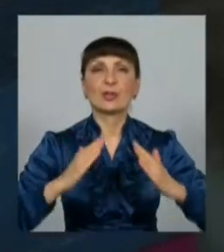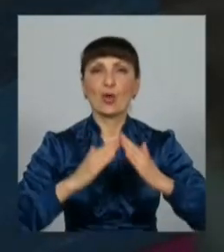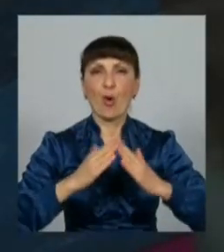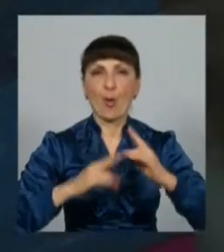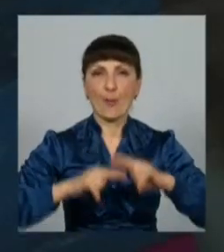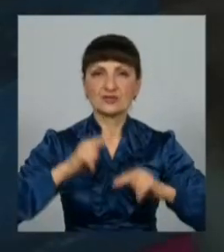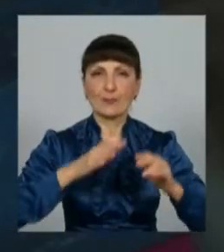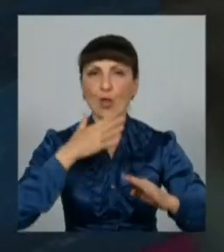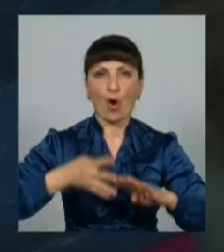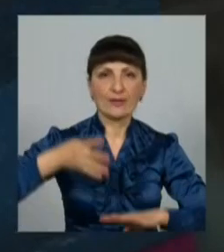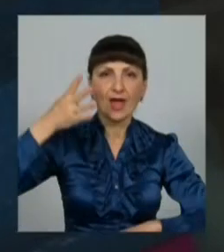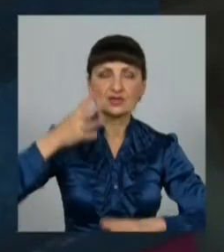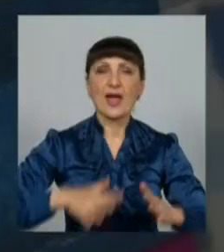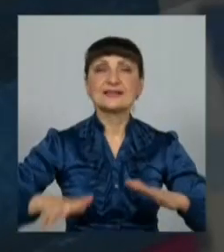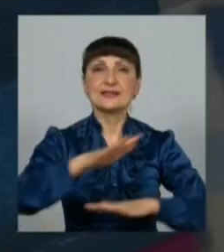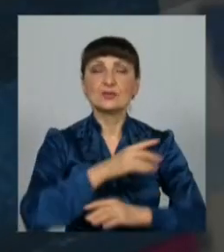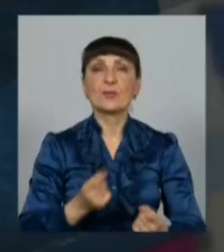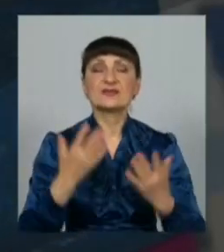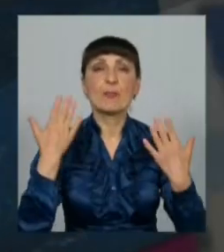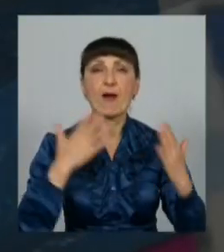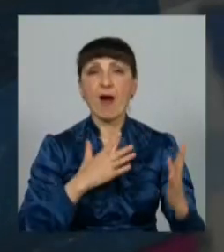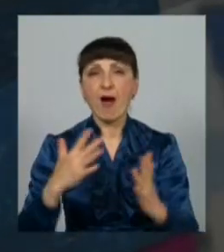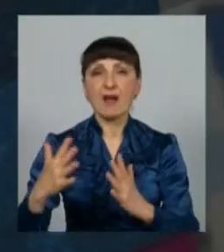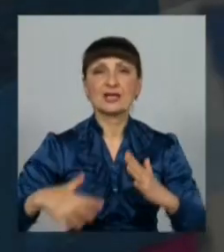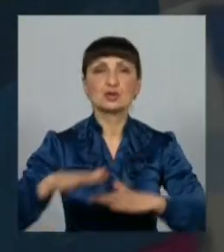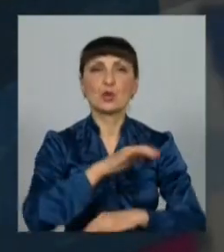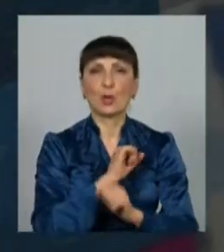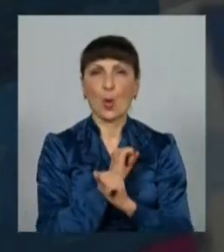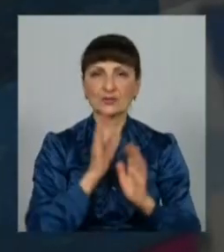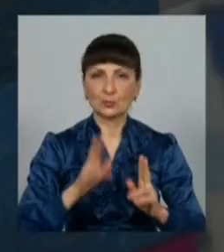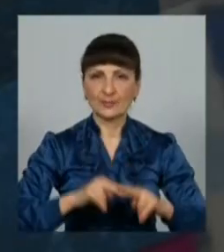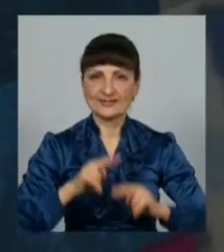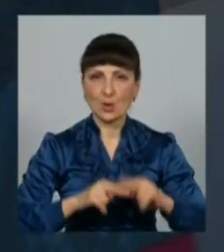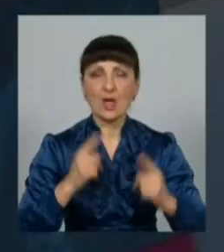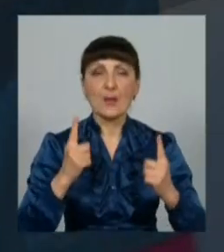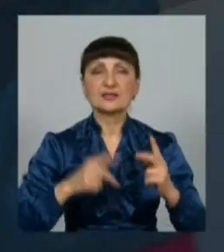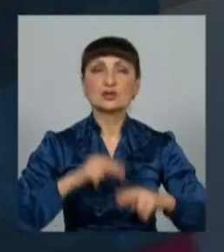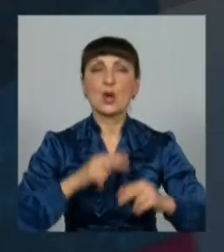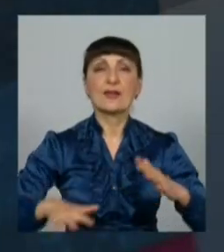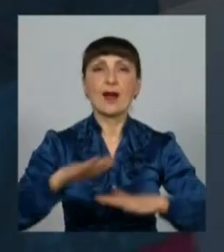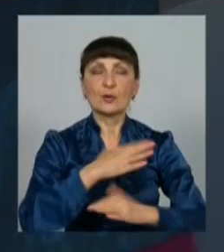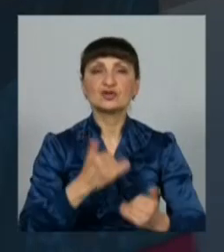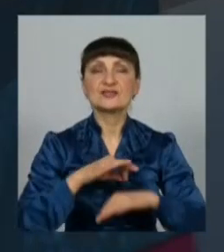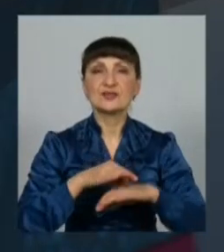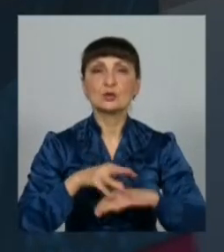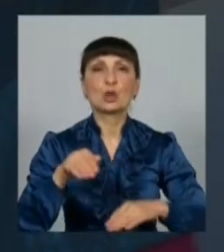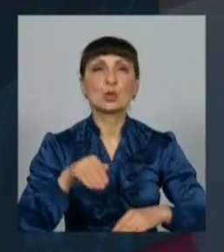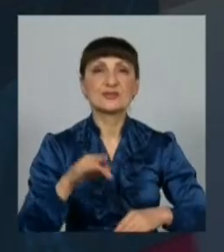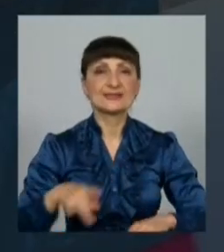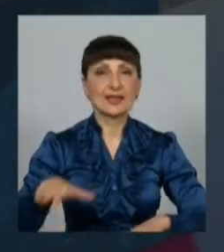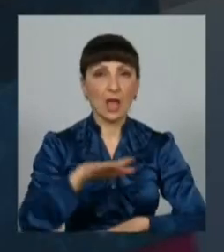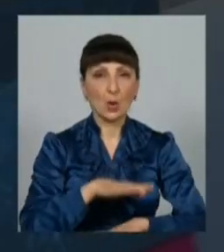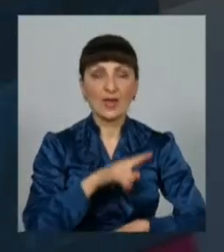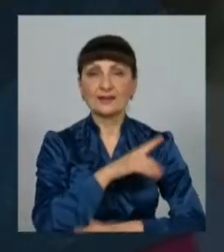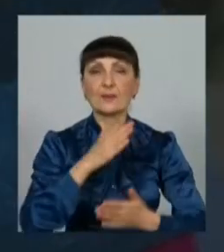функциональные многоэтажки, а на территории появятся парки, скверы и зоны отдыха. Масштабные строительные работы сейчас ведутся и в Труксибском районе,